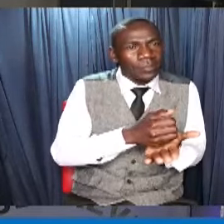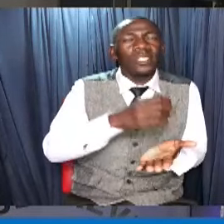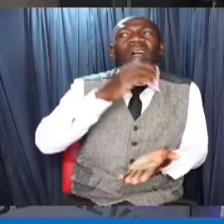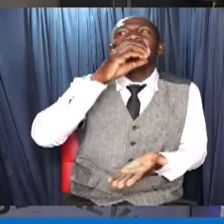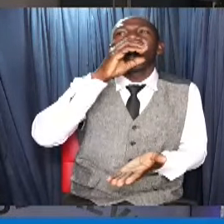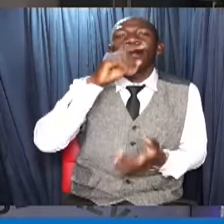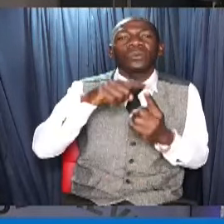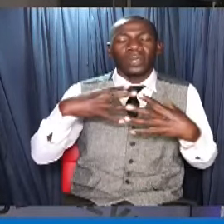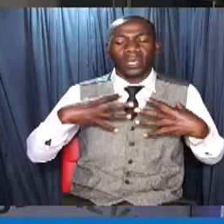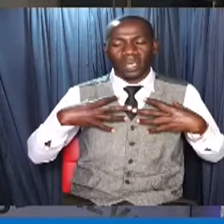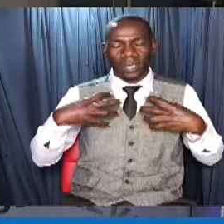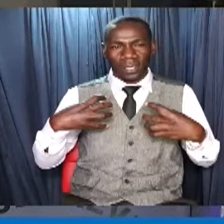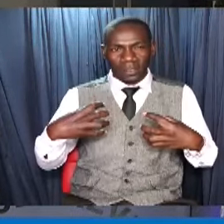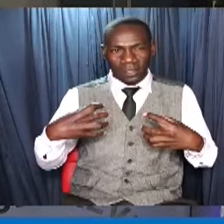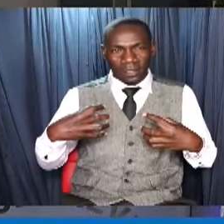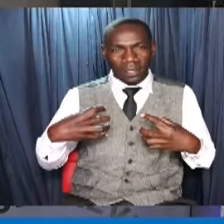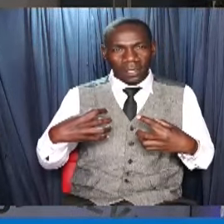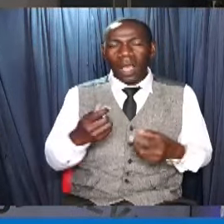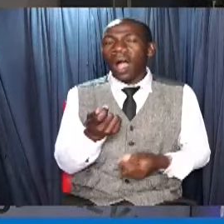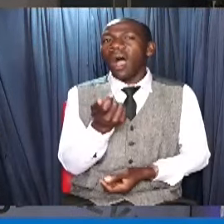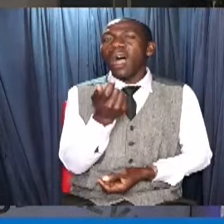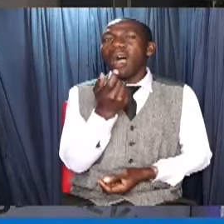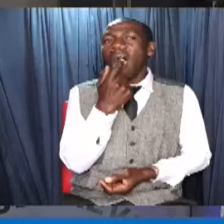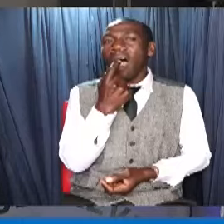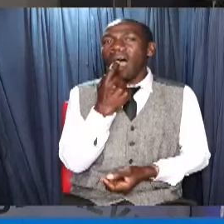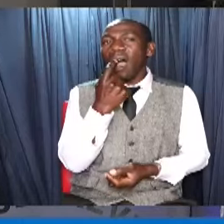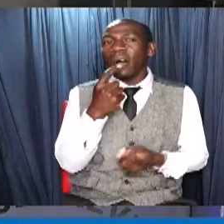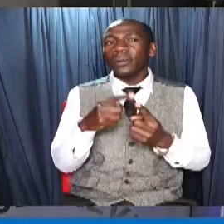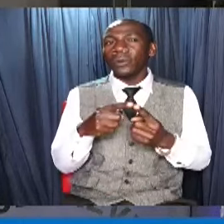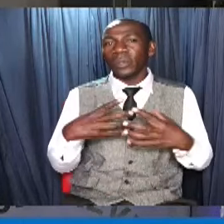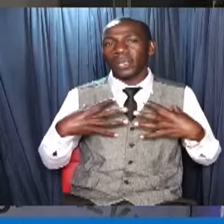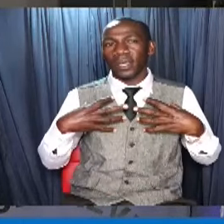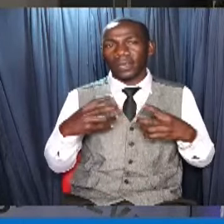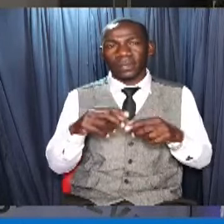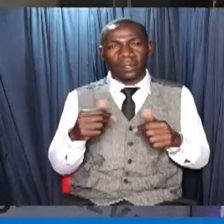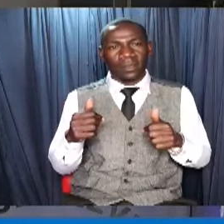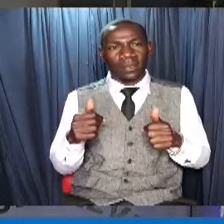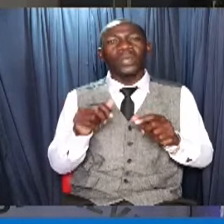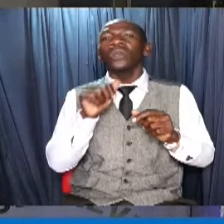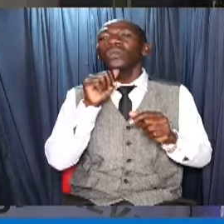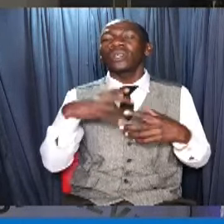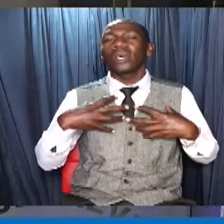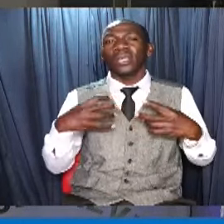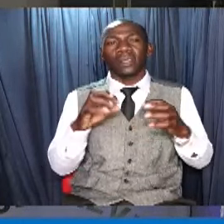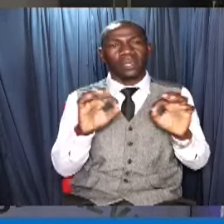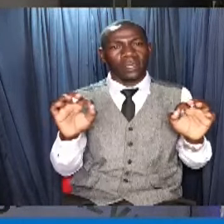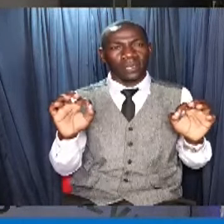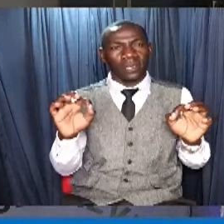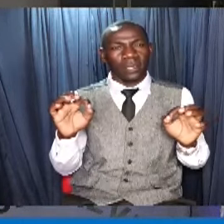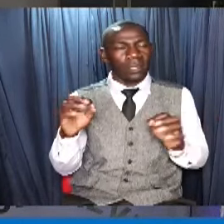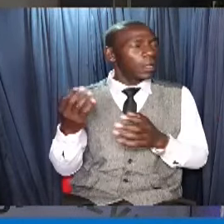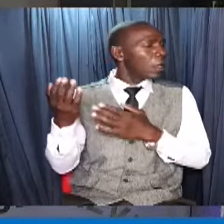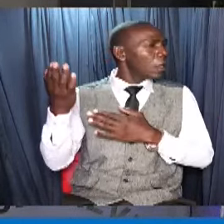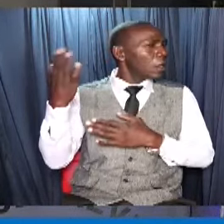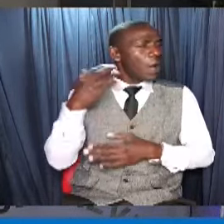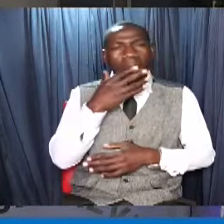upone. And all kind of herbs for you to na be kila well. Vidonge vya kuwa uponye. And all upone. Drugs for you to be okay. Huku, uponi. And you are not healed. Zamani wazee